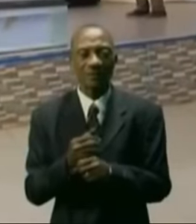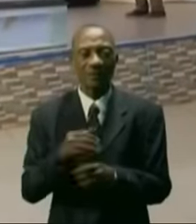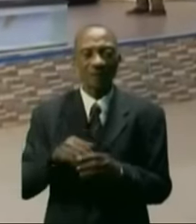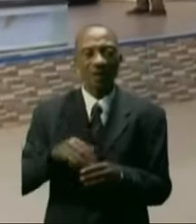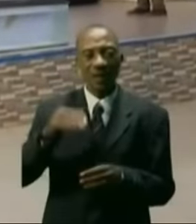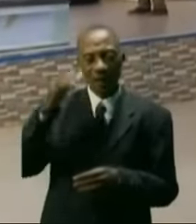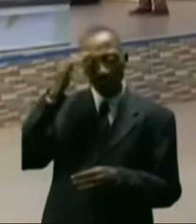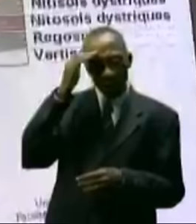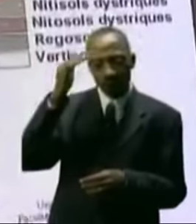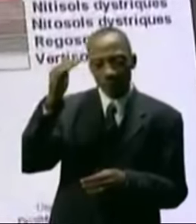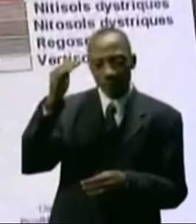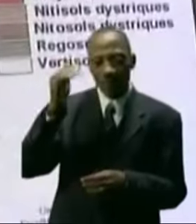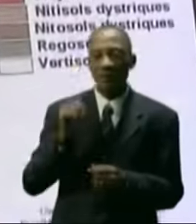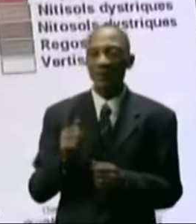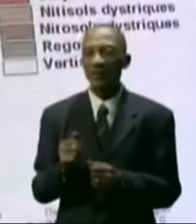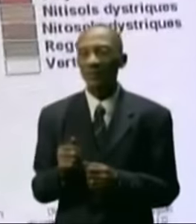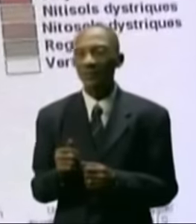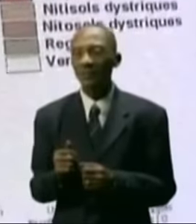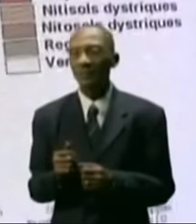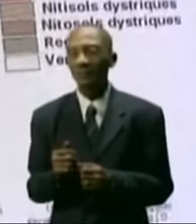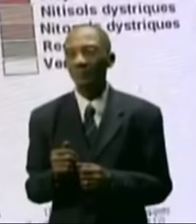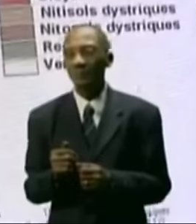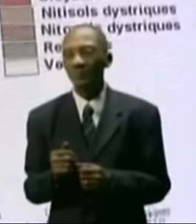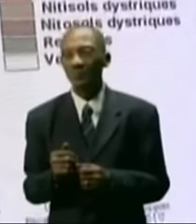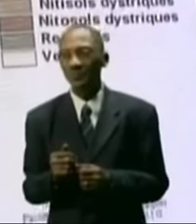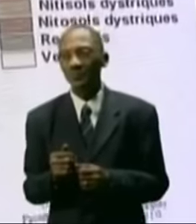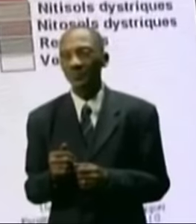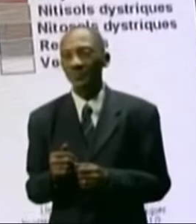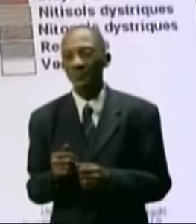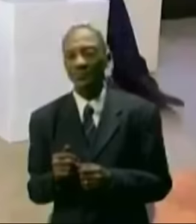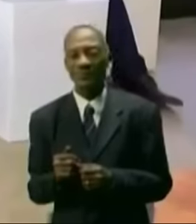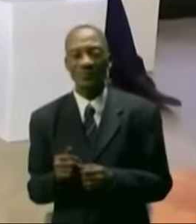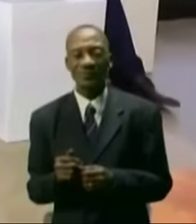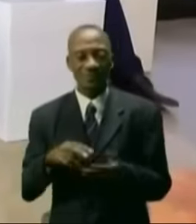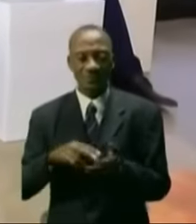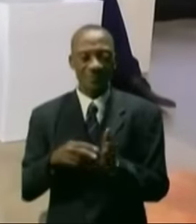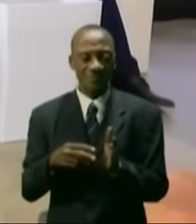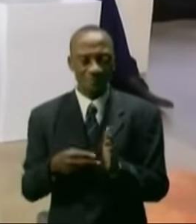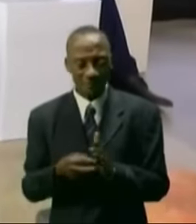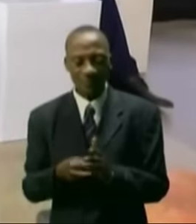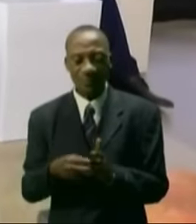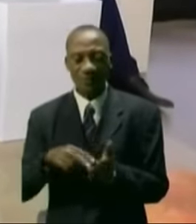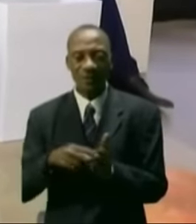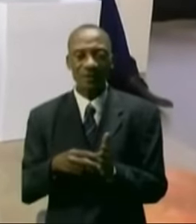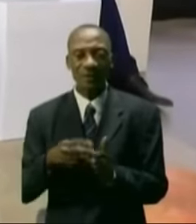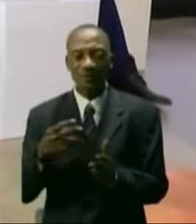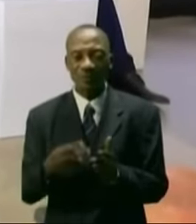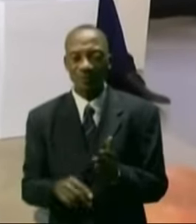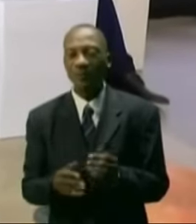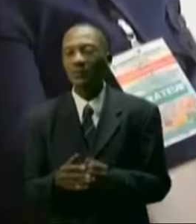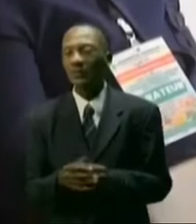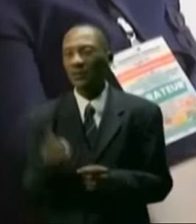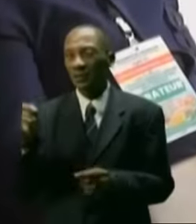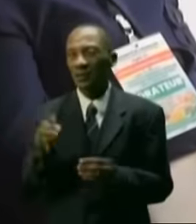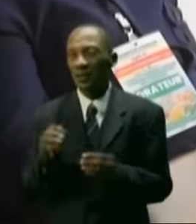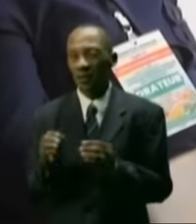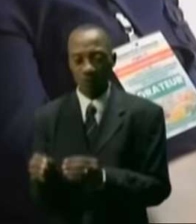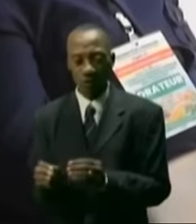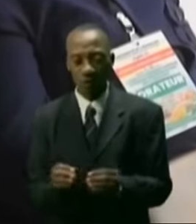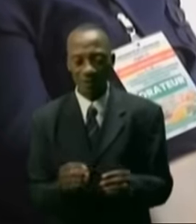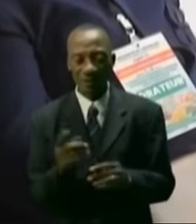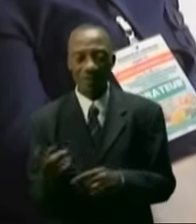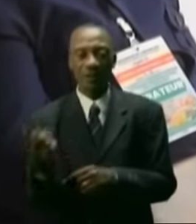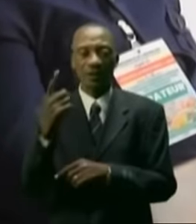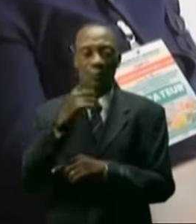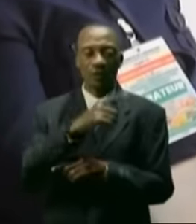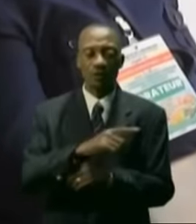agricole. De 80 millions de terres arables, seuls 10% sont exploités. Le paradoxe entre potentialité et production, le manque des